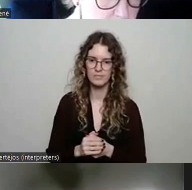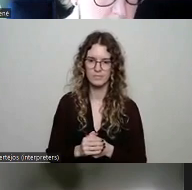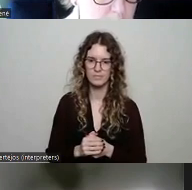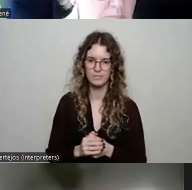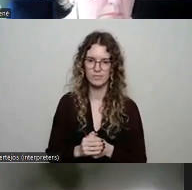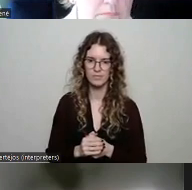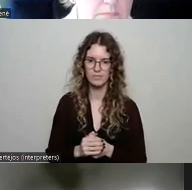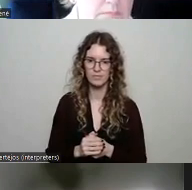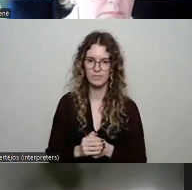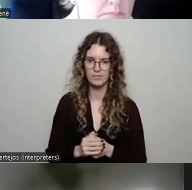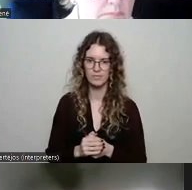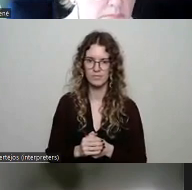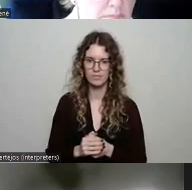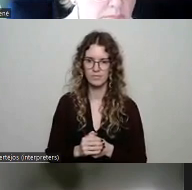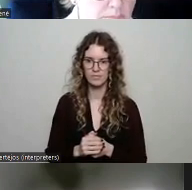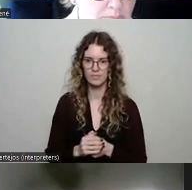pasiteisina